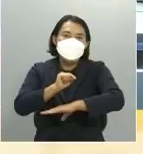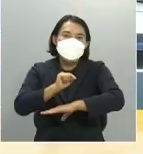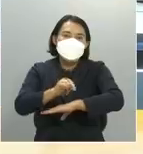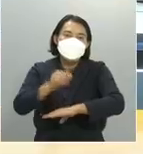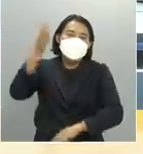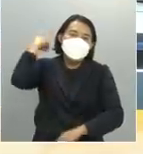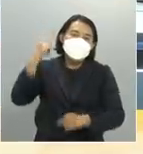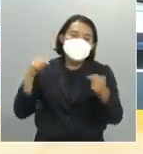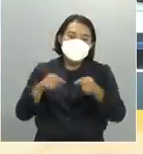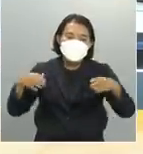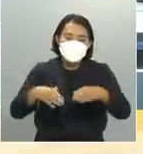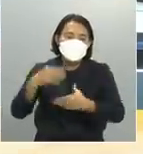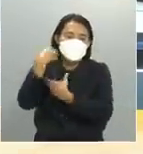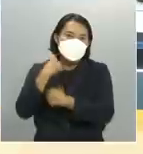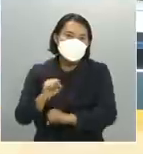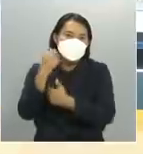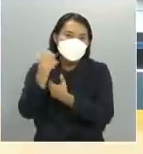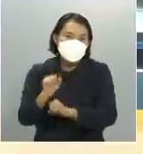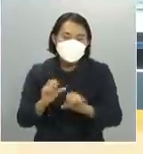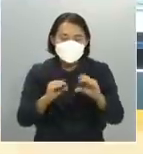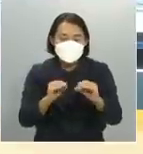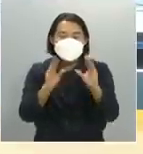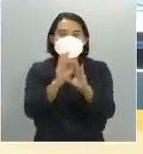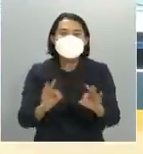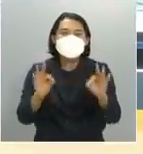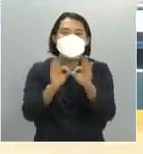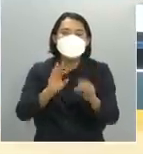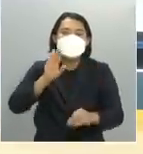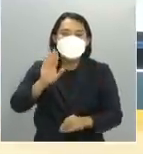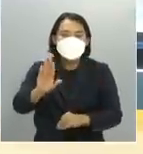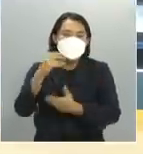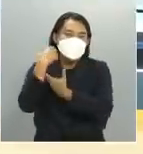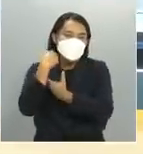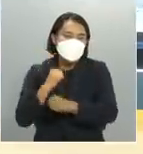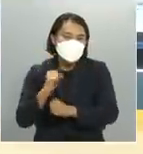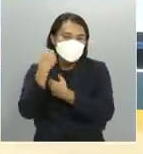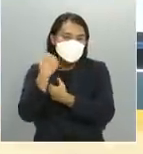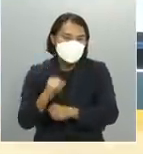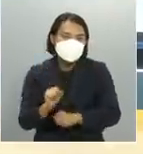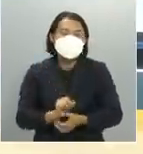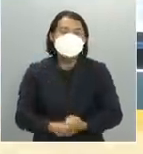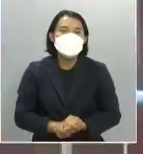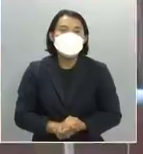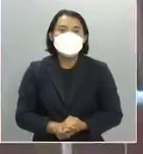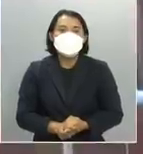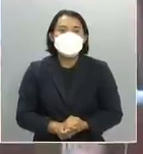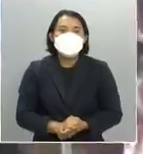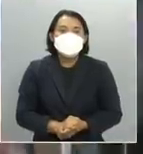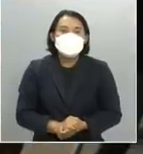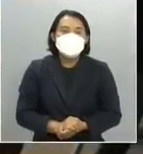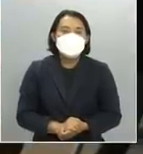ประชาธิปัตย์เขาเปิดสัมมนาครั้งสำคัญกันแล้วก็ประชาธิปไตยดีนะ ค่ะ ก็เปิด